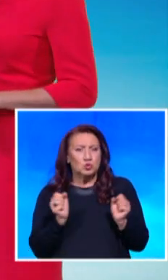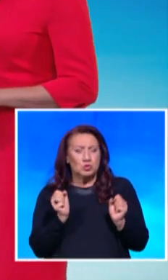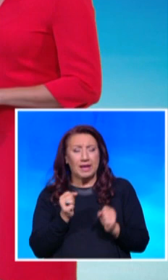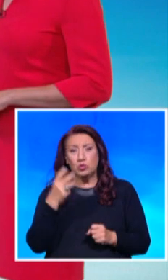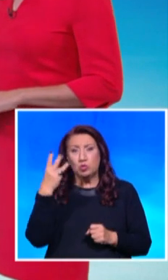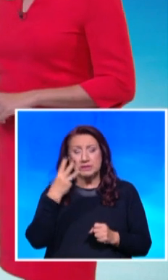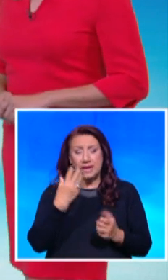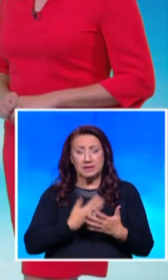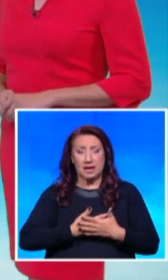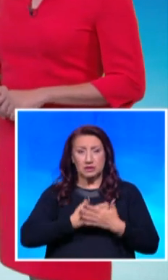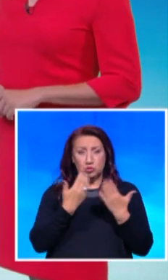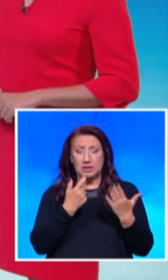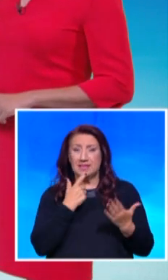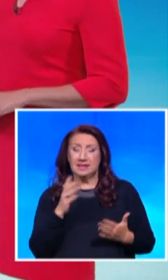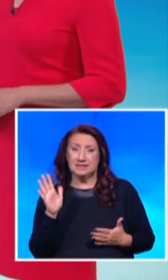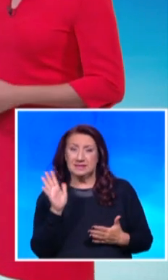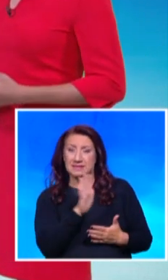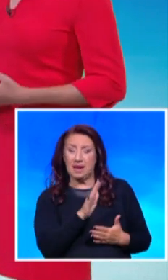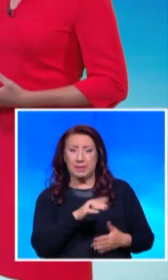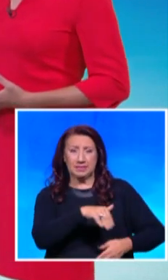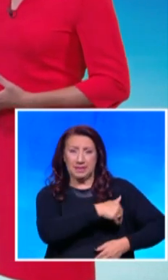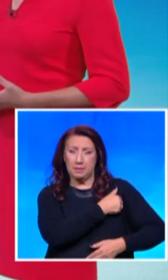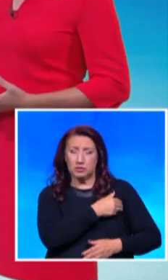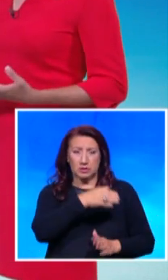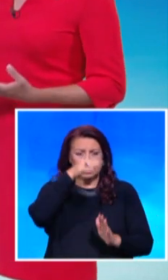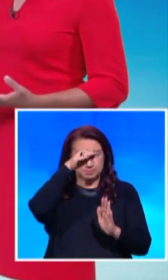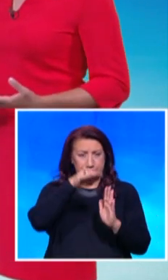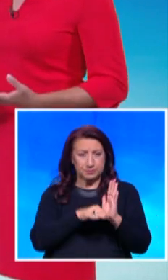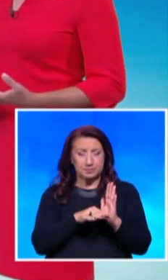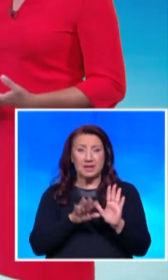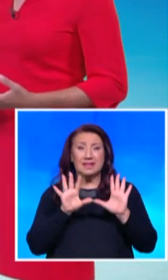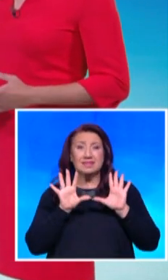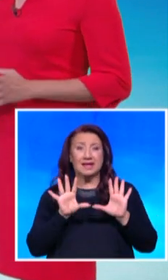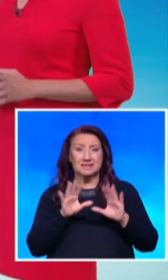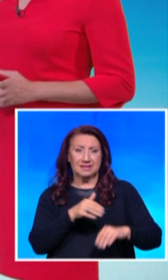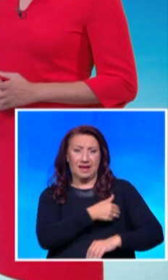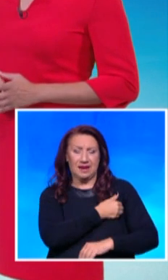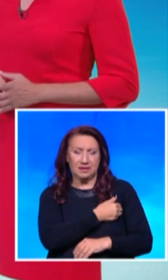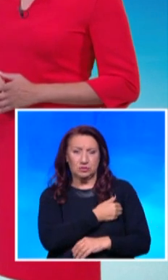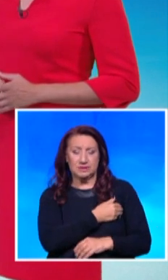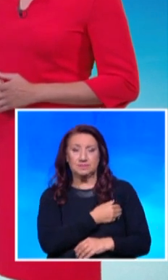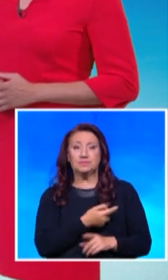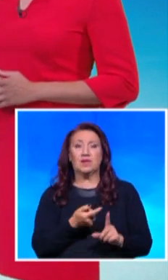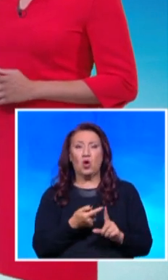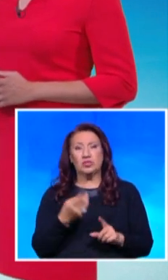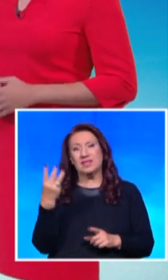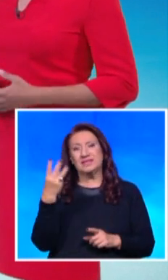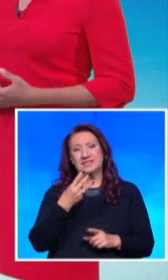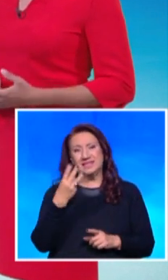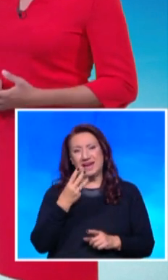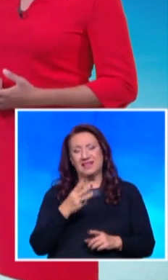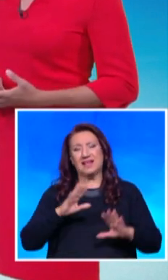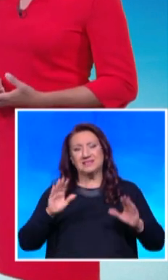сутринта. Тогава в западните райони температурите ще паднат до около 10 градуса. От сряда през деня обаче ще